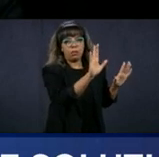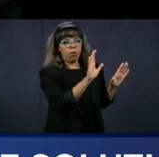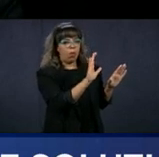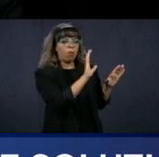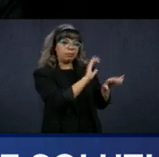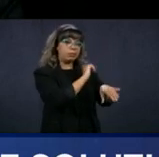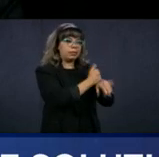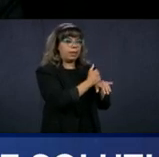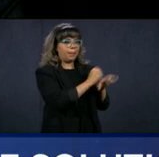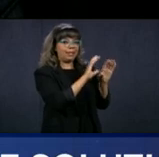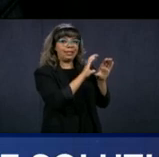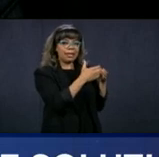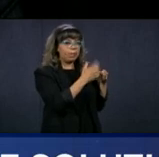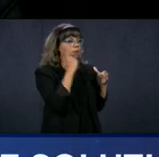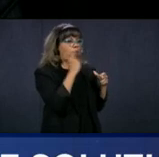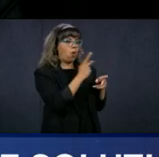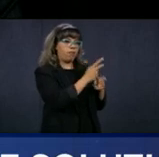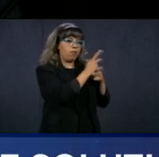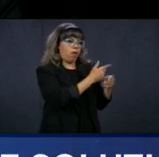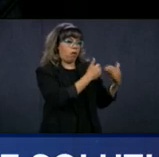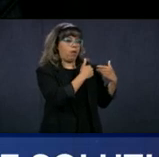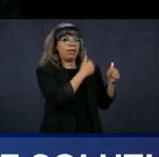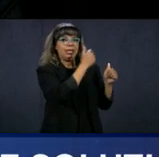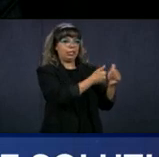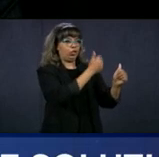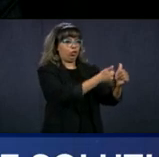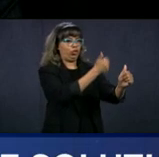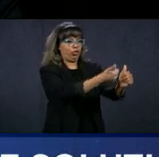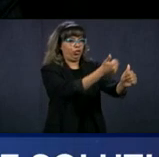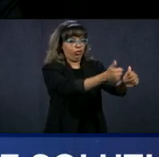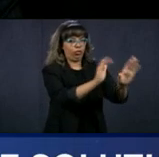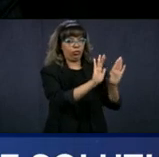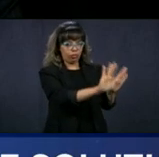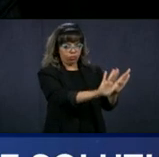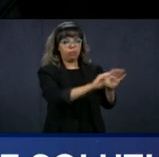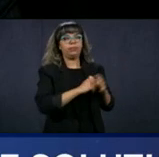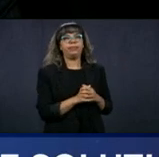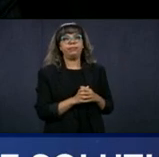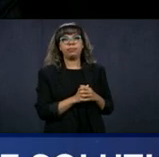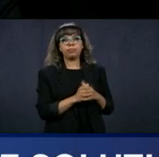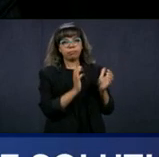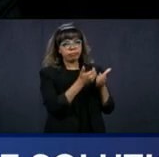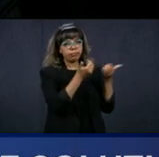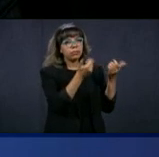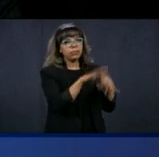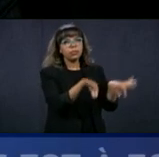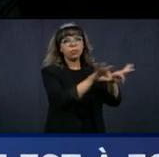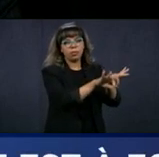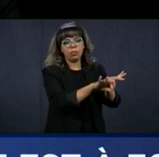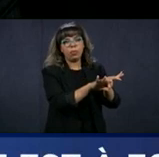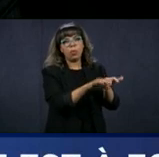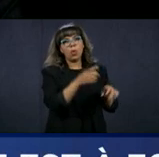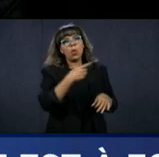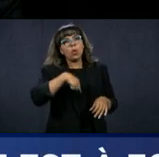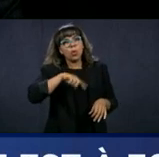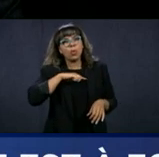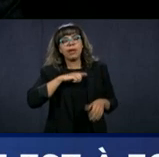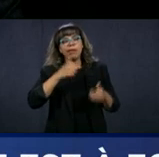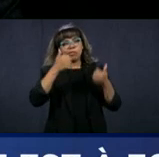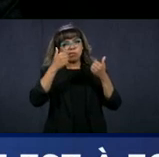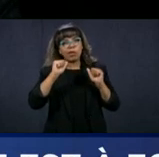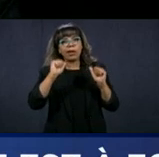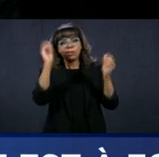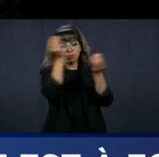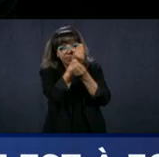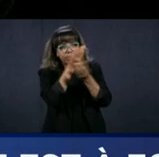des endroits où on a besoin de personnel supplémentaire pour le faire. Mais ce qu'on dit aux organisations, c'est que c'est le